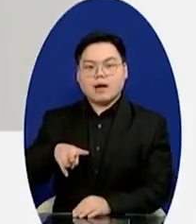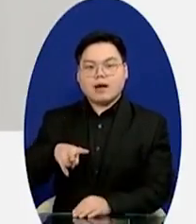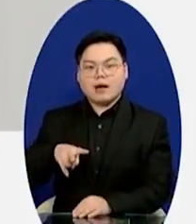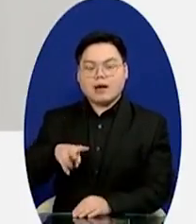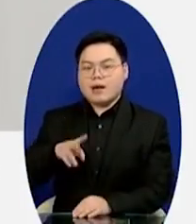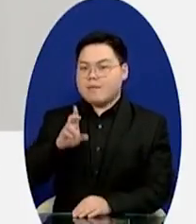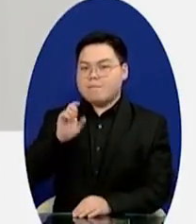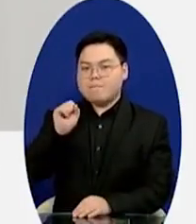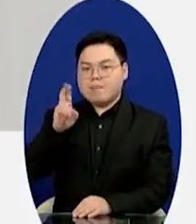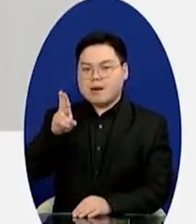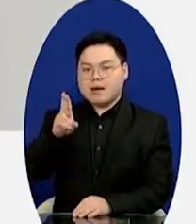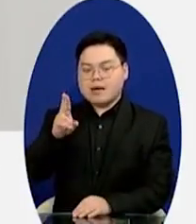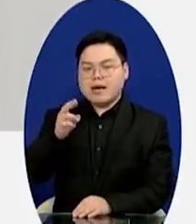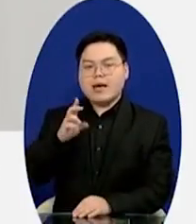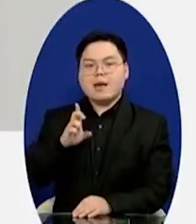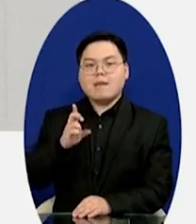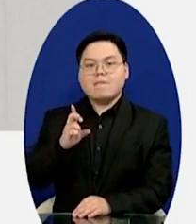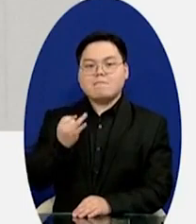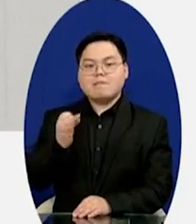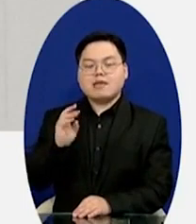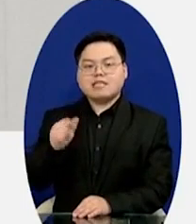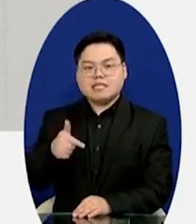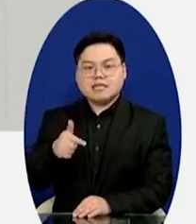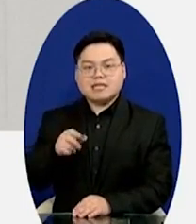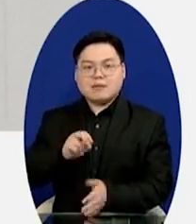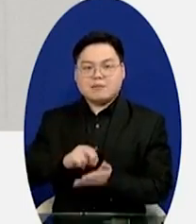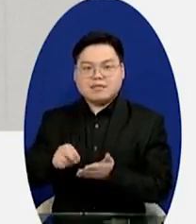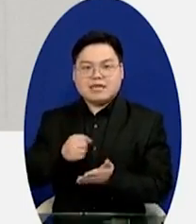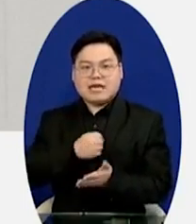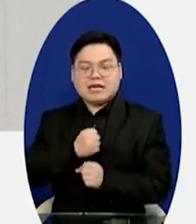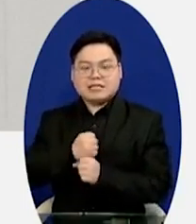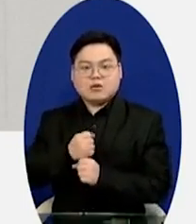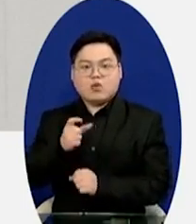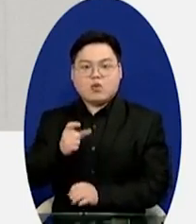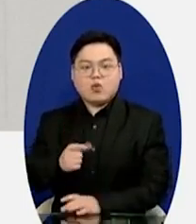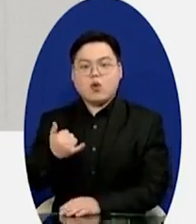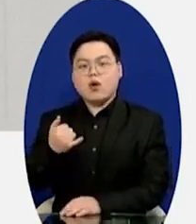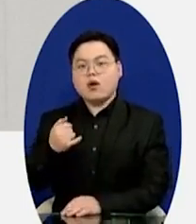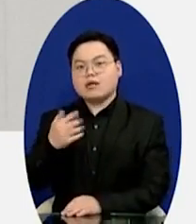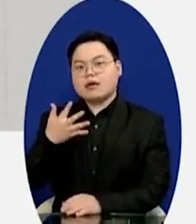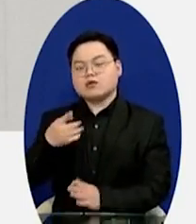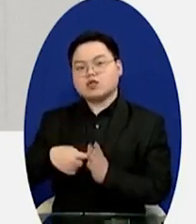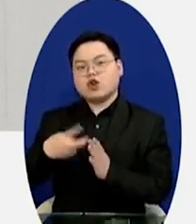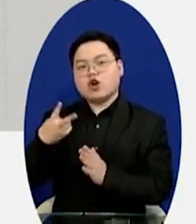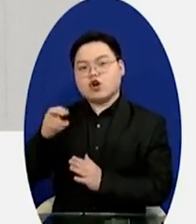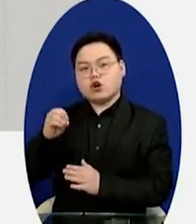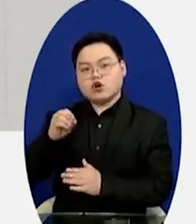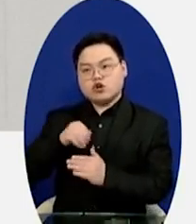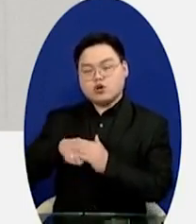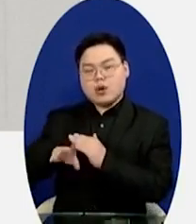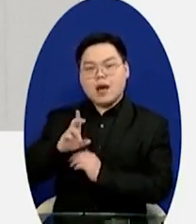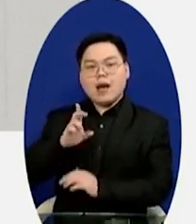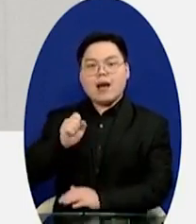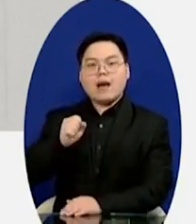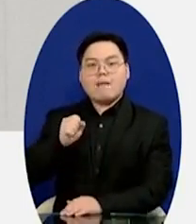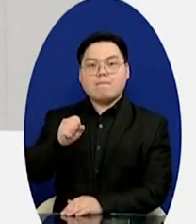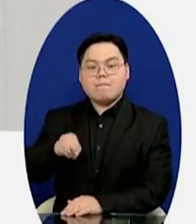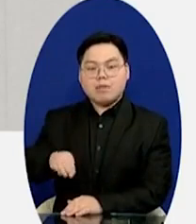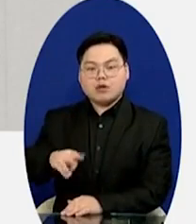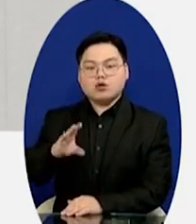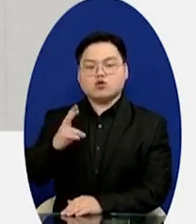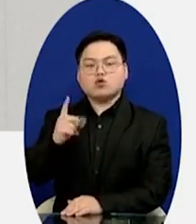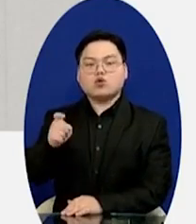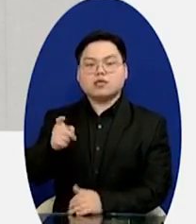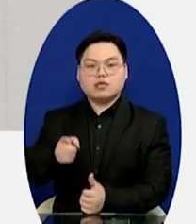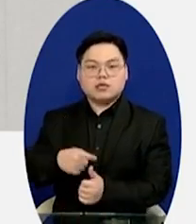хэргийн бичиг хэргийн ажилт ундармаагаас ингээд шилжүүлсэн байна. 5 сарын 20-нд Г Бацух гэдэг одоо хүн